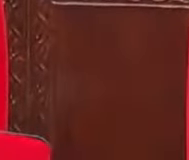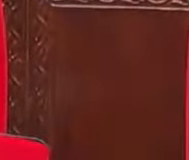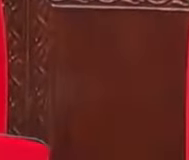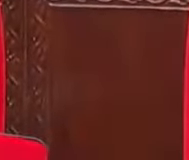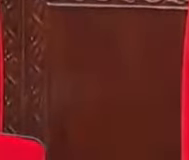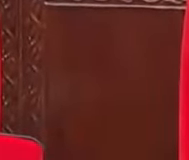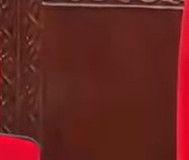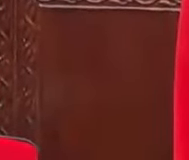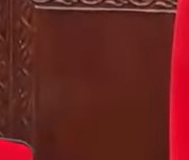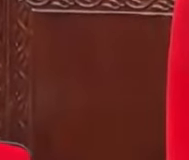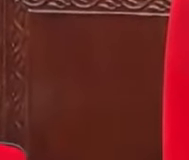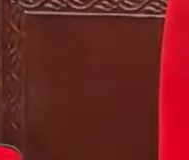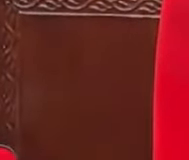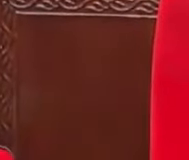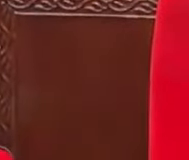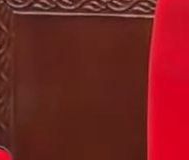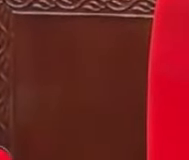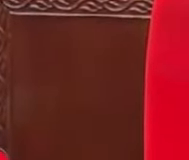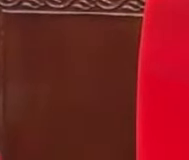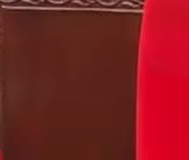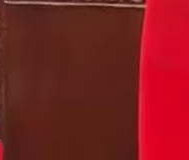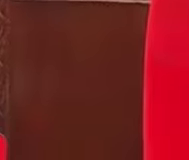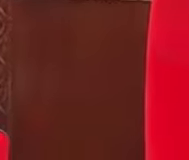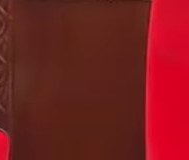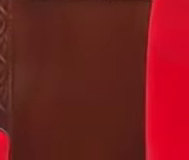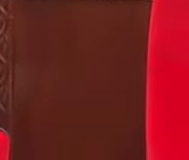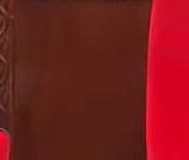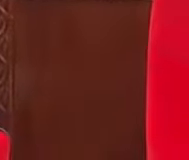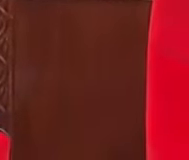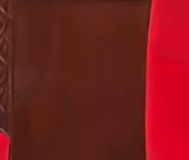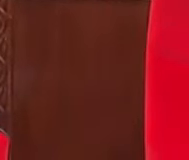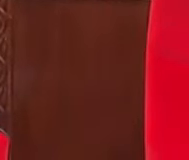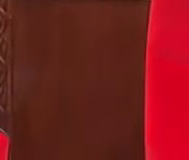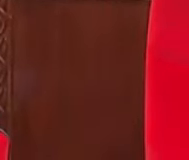Na 2021 niliahidiwa pia kwamba fedha itatengwa.